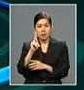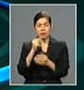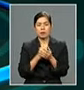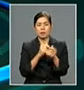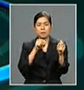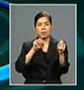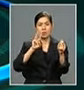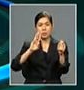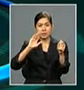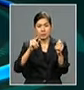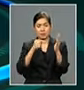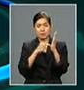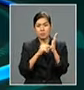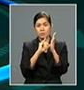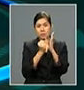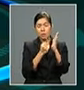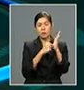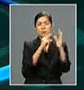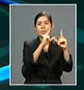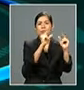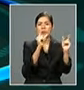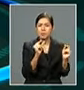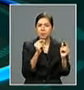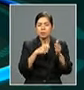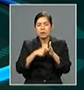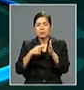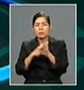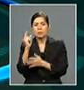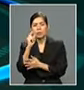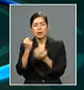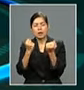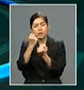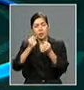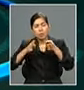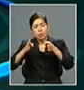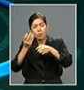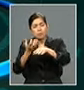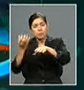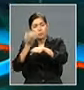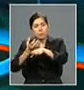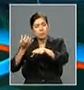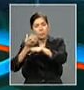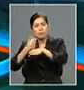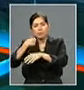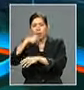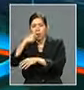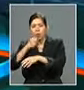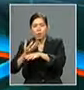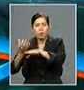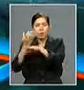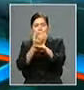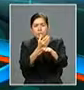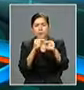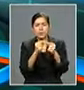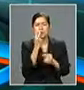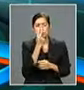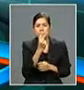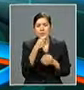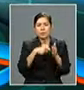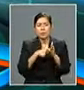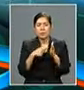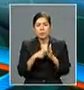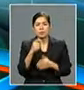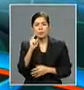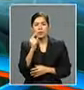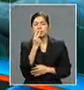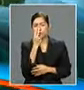จังหวัดเพชรบูรณ์นะครับเหตุการณ์นี้เกิดขึ้นเพราะรถบรรทุกอ้อยนะครับเป็นเพราะอะไรนะครับเรามีสาเหตุมาให้ได้ดูนะครับจากแผนที่ณขณะนี้นะครับท่